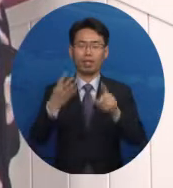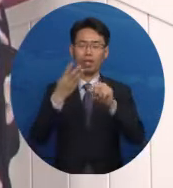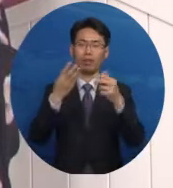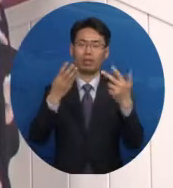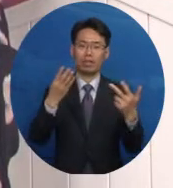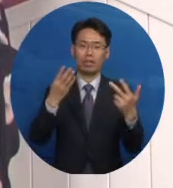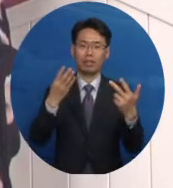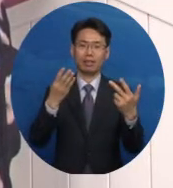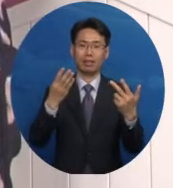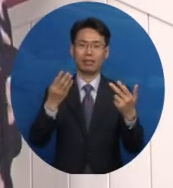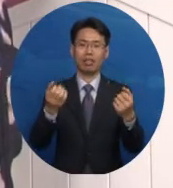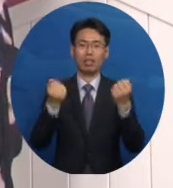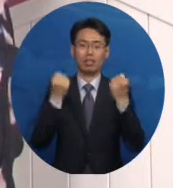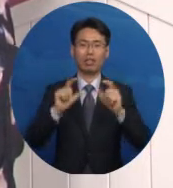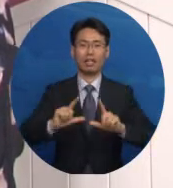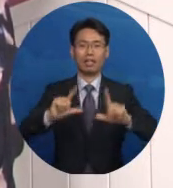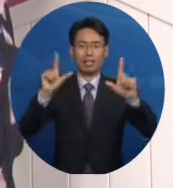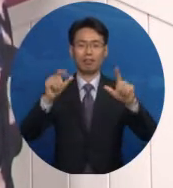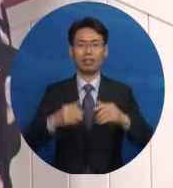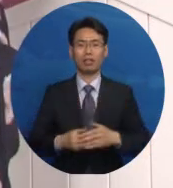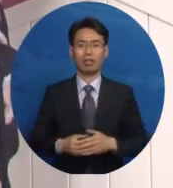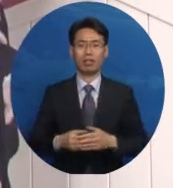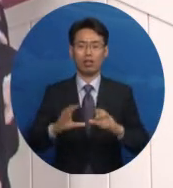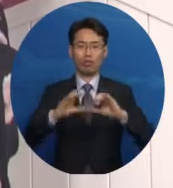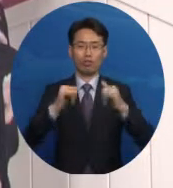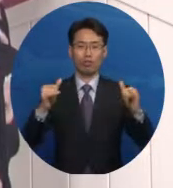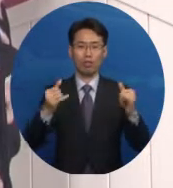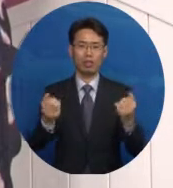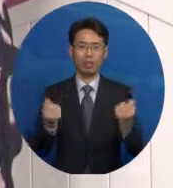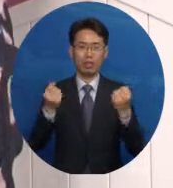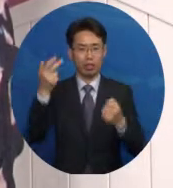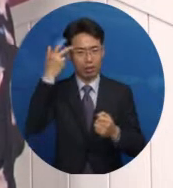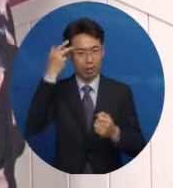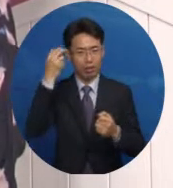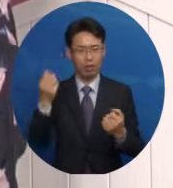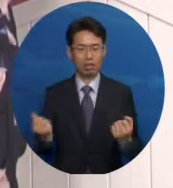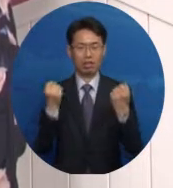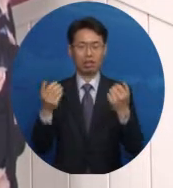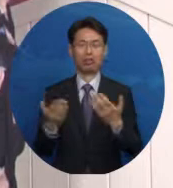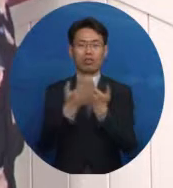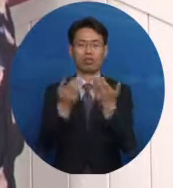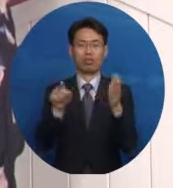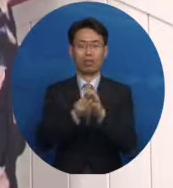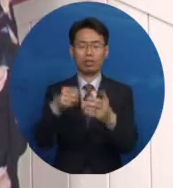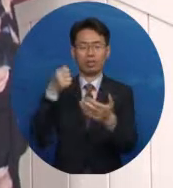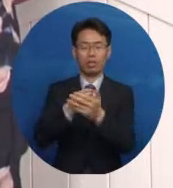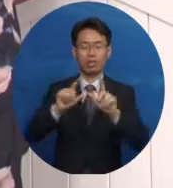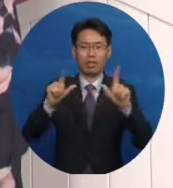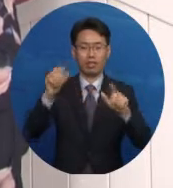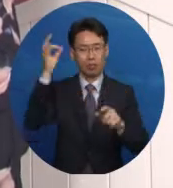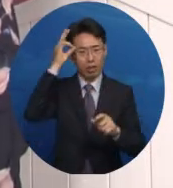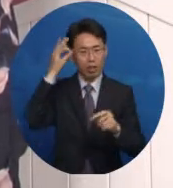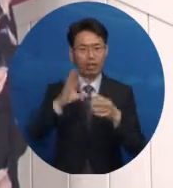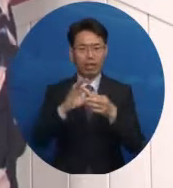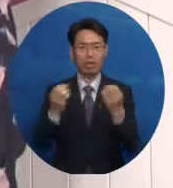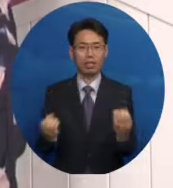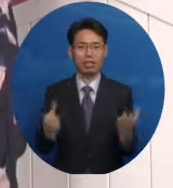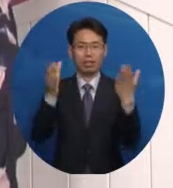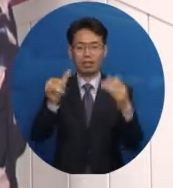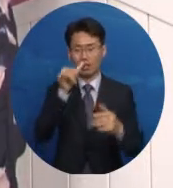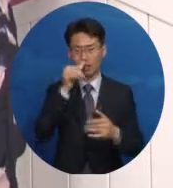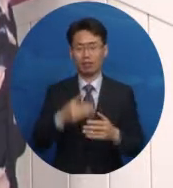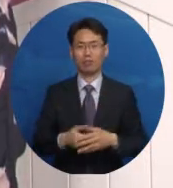매년 4월 7일은 보건의 날입니다. 국민 보건의식과 건강 증진을 위해 제정된 날인데, 우리 시에서도 관련